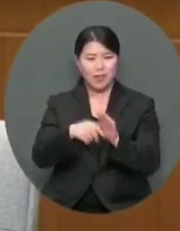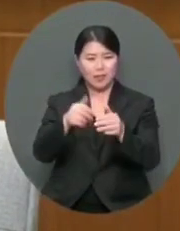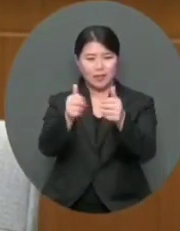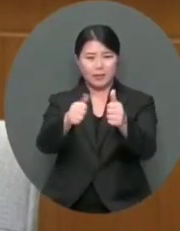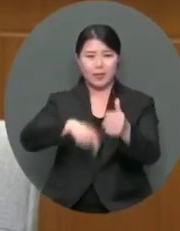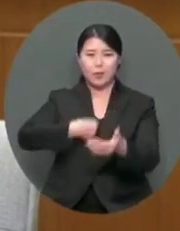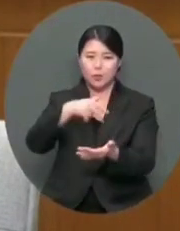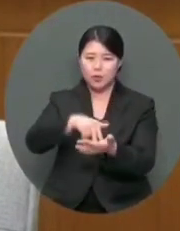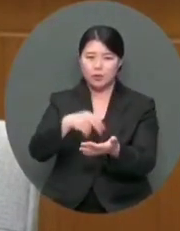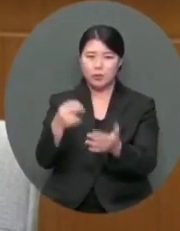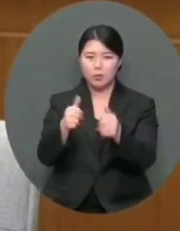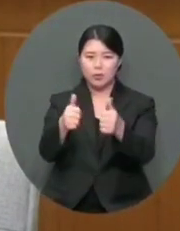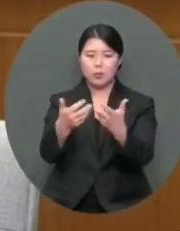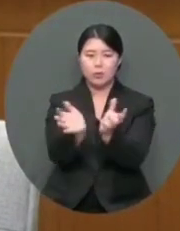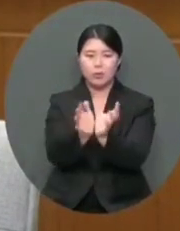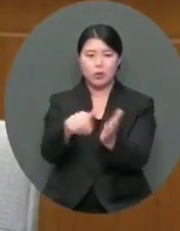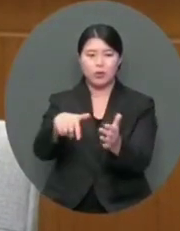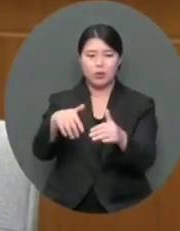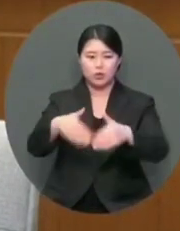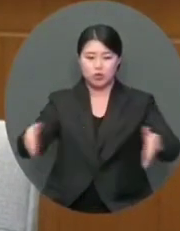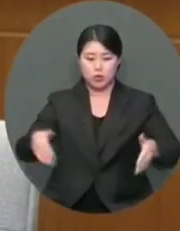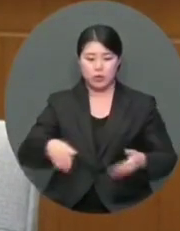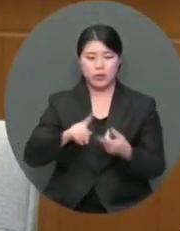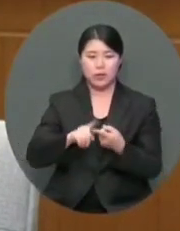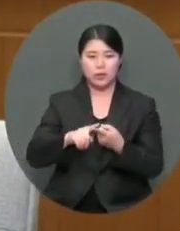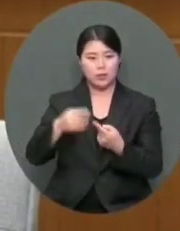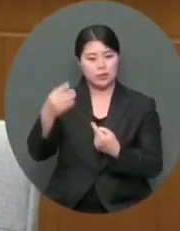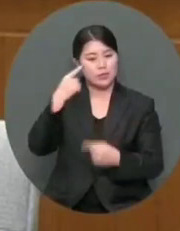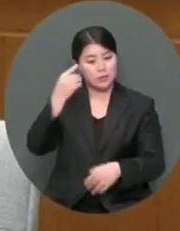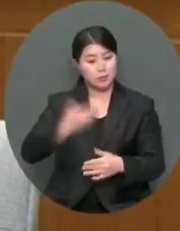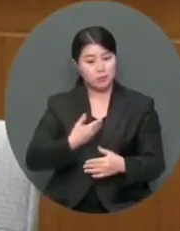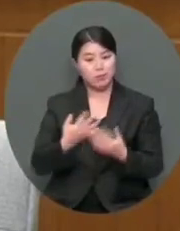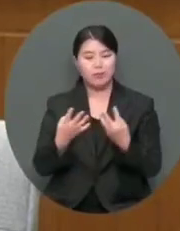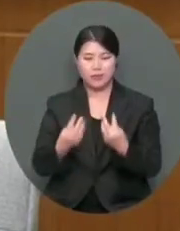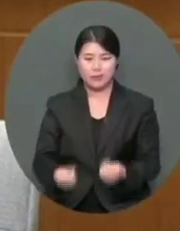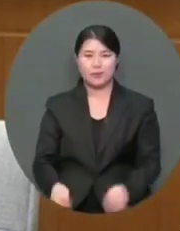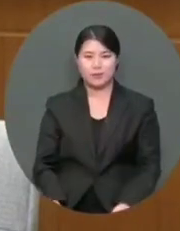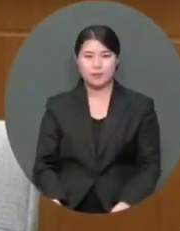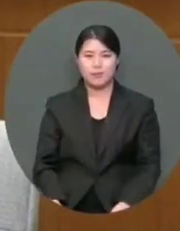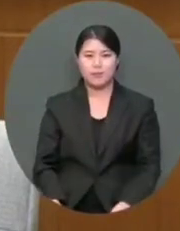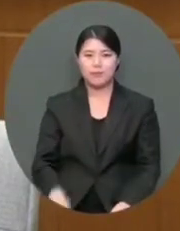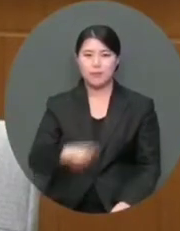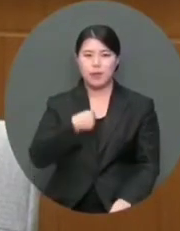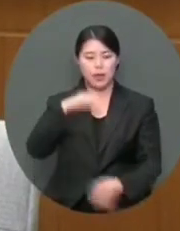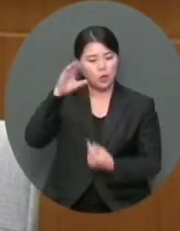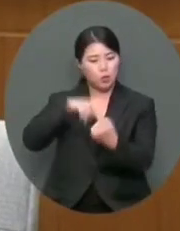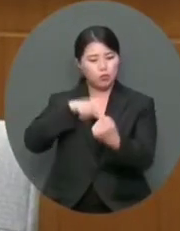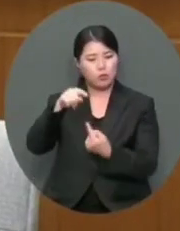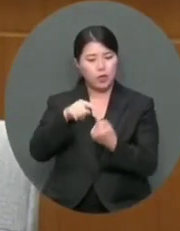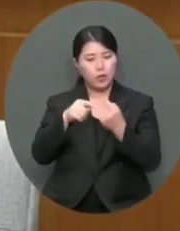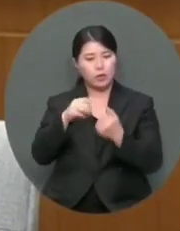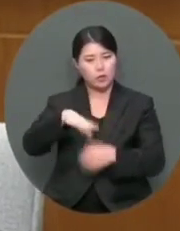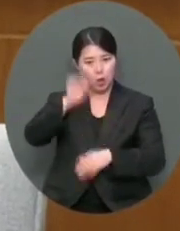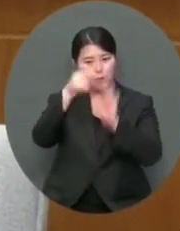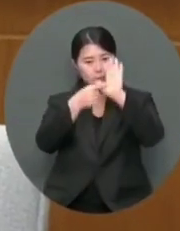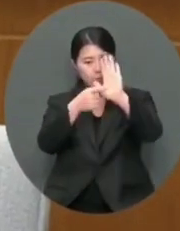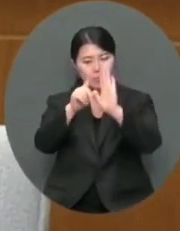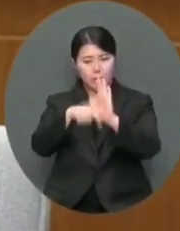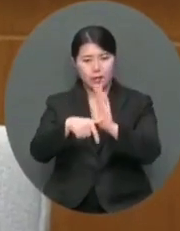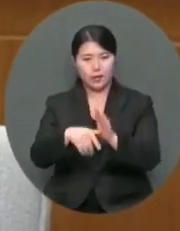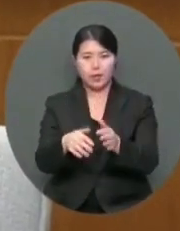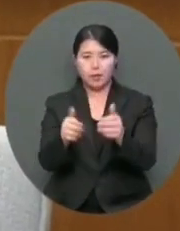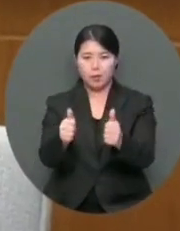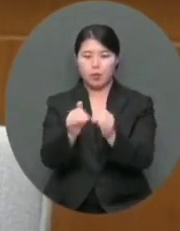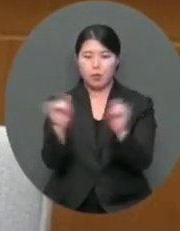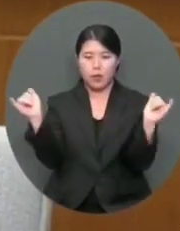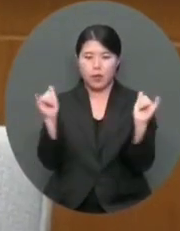독립성, 사법부의 중립성에 관하여 많은 질문을 주셨습니다. 제가 청문회 인사 말씀에서 법관이